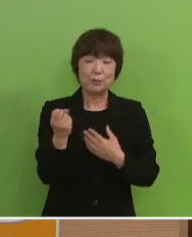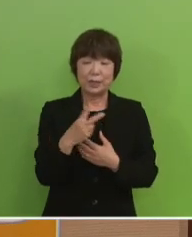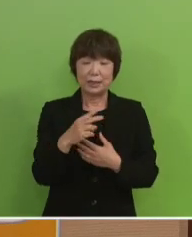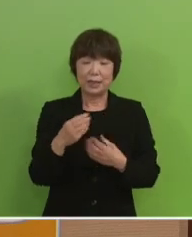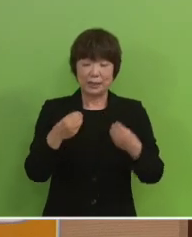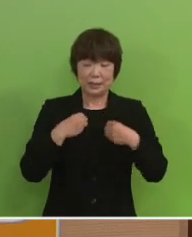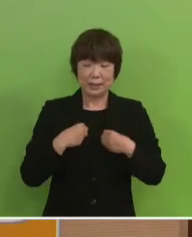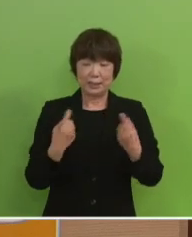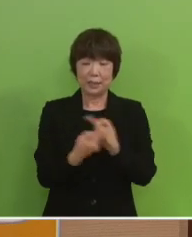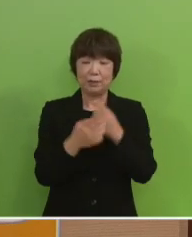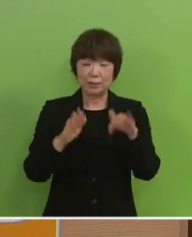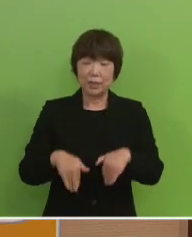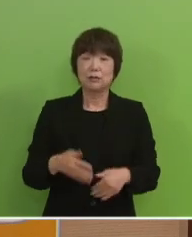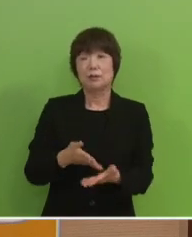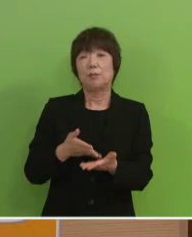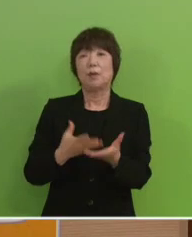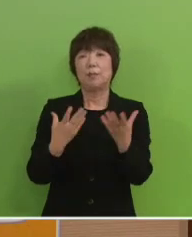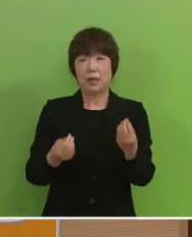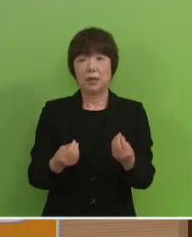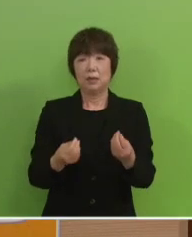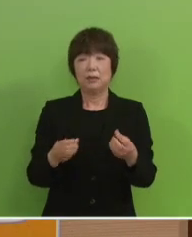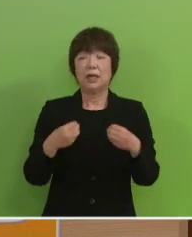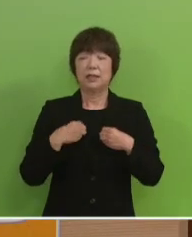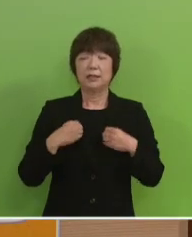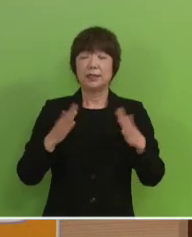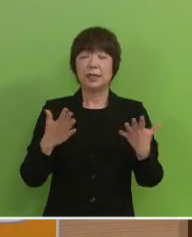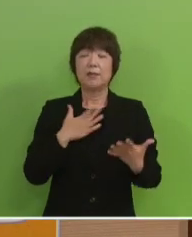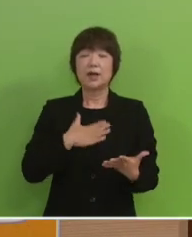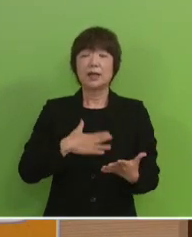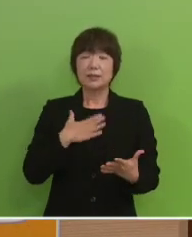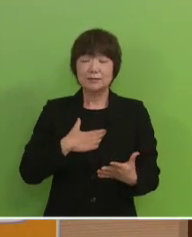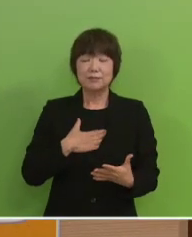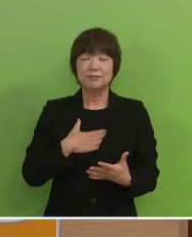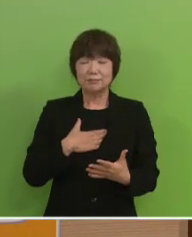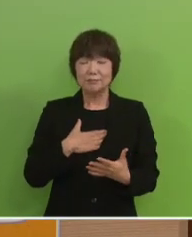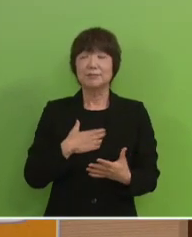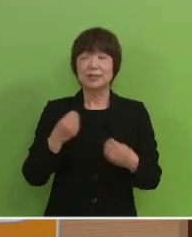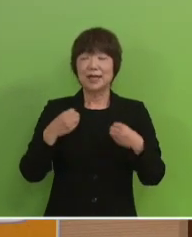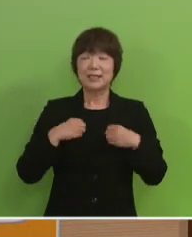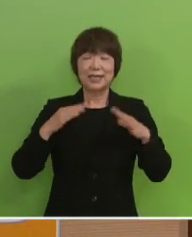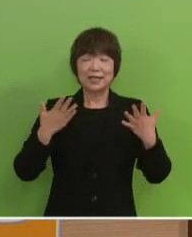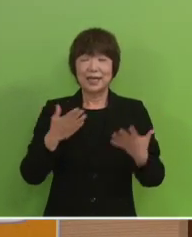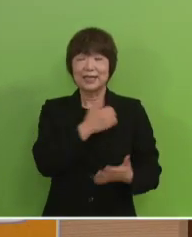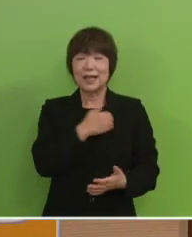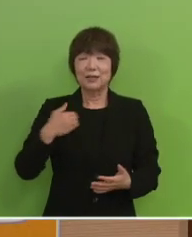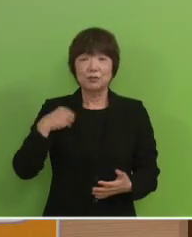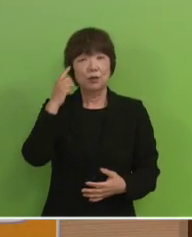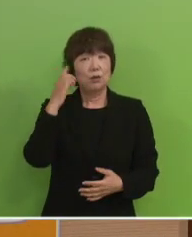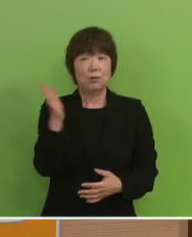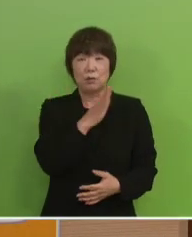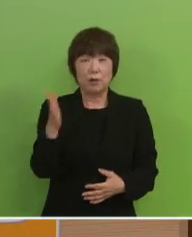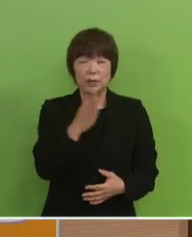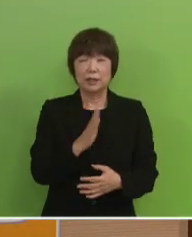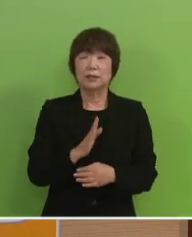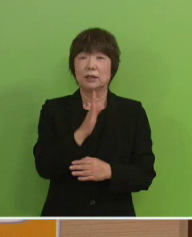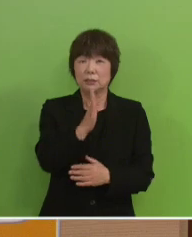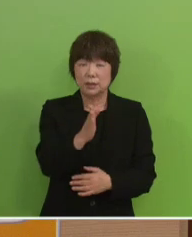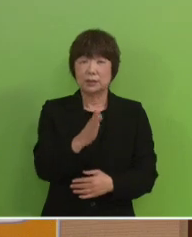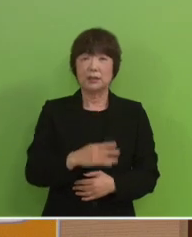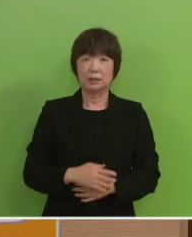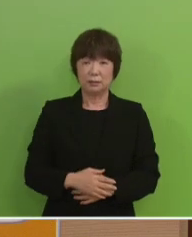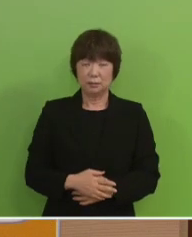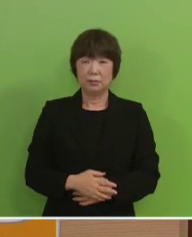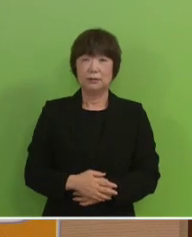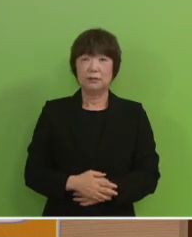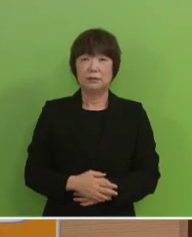そういうことで陰性が出たから感染しない大丈夫だと飽きして思わないでいただきたいと思いますまあ